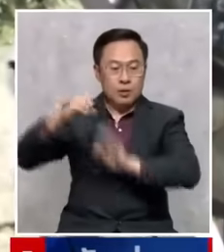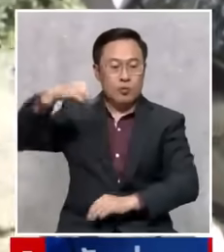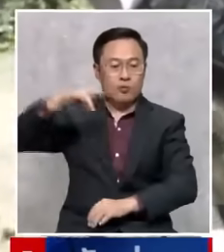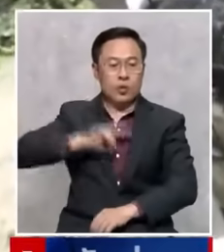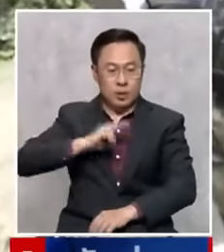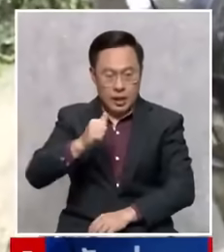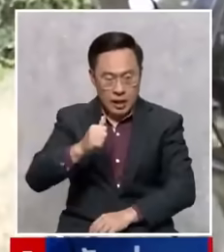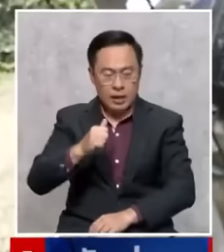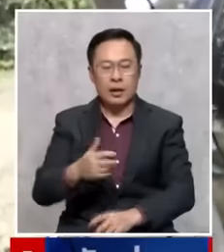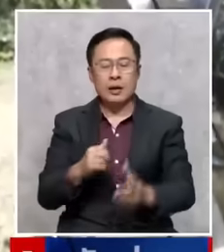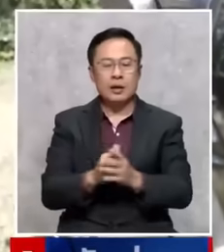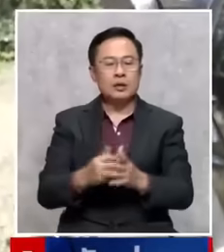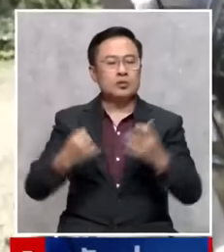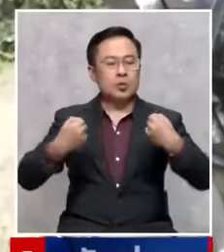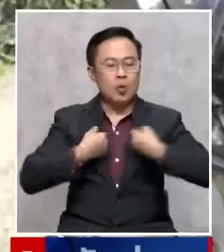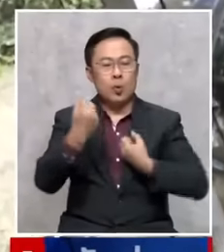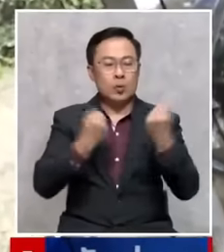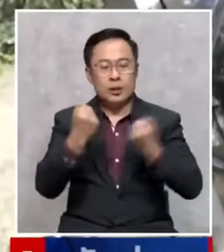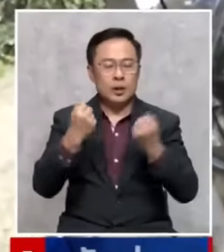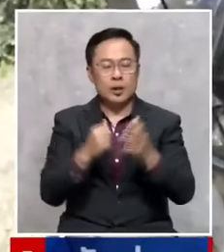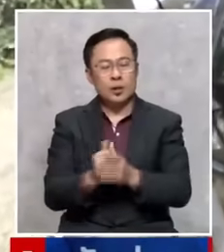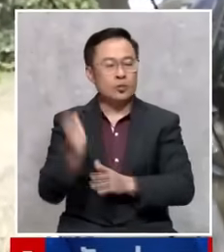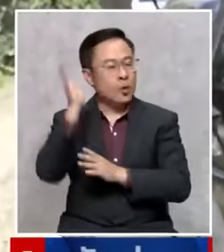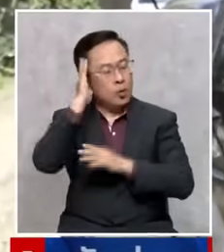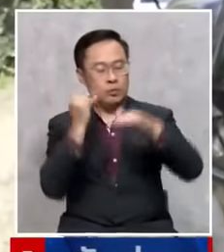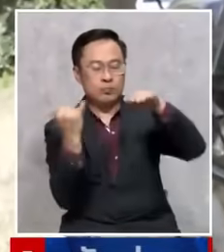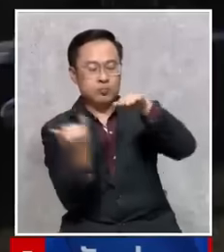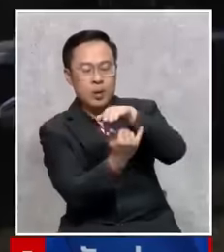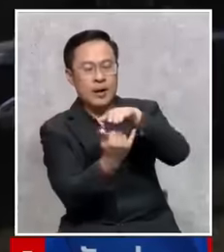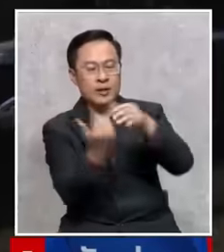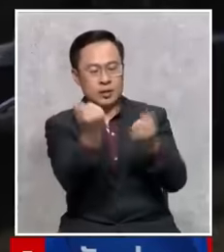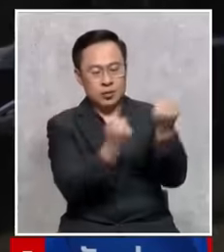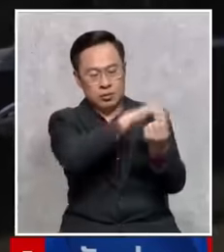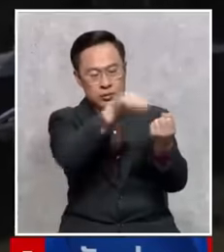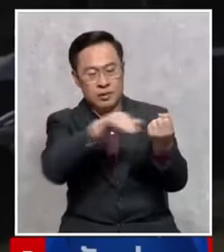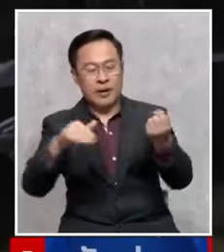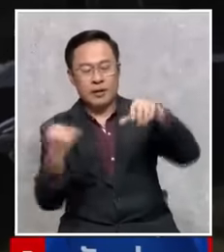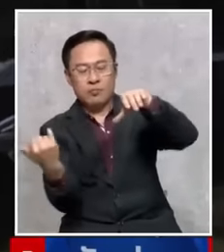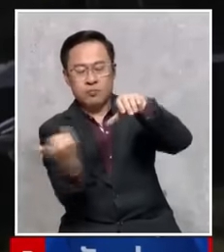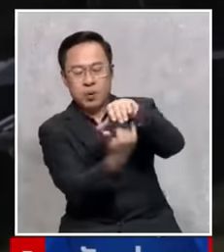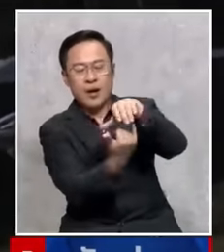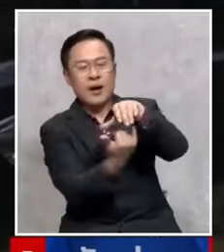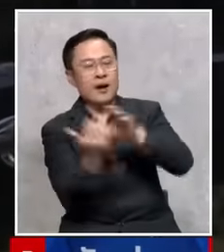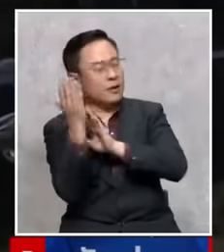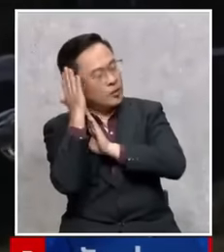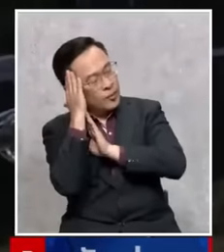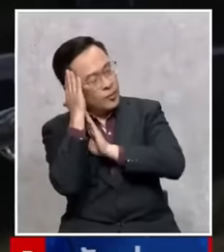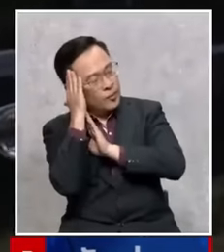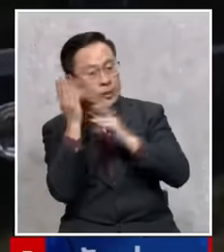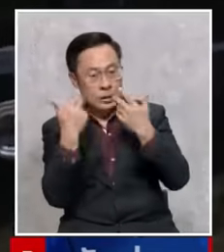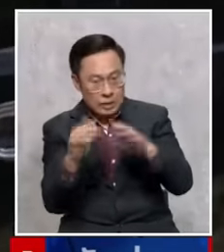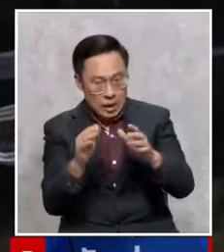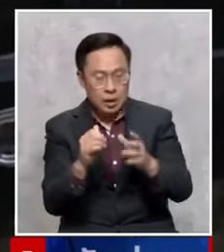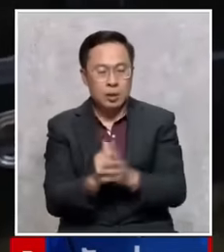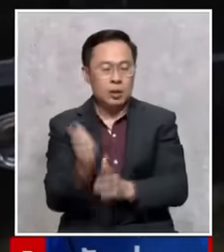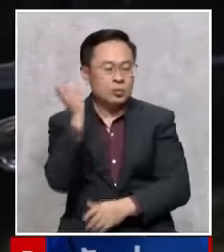ส่เสื้อแล้วก็สภาพนอนหงายในมือยังกำโทรศัพท์มือถือเอาไว้แน่นนะคะตรวจสอบในร่างกายเนี่ยไม่พบร่องรอยหรือบาดแผลของการถูกทำร้